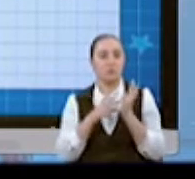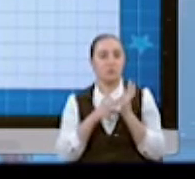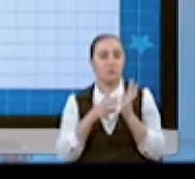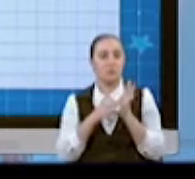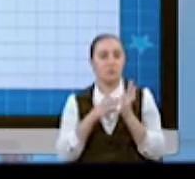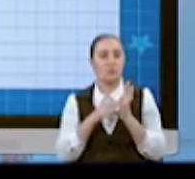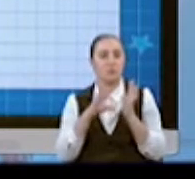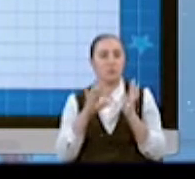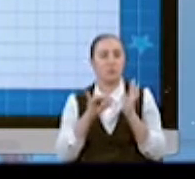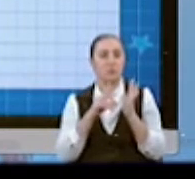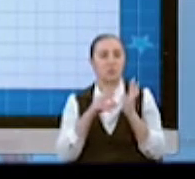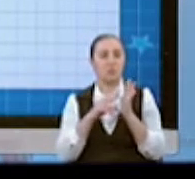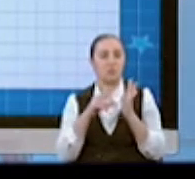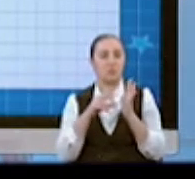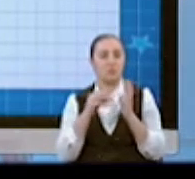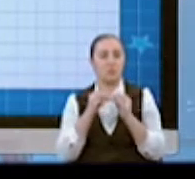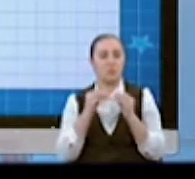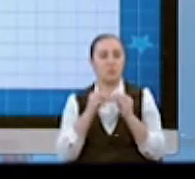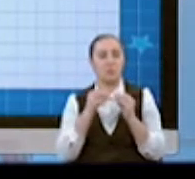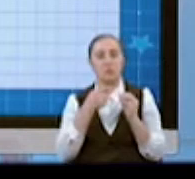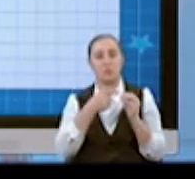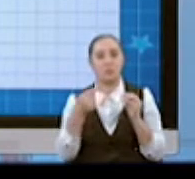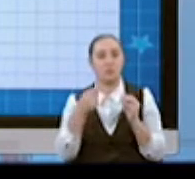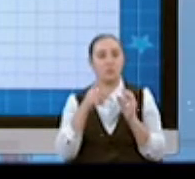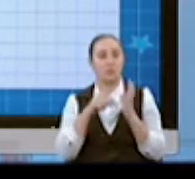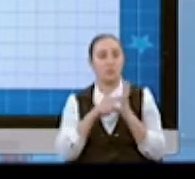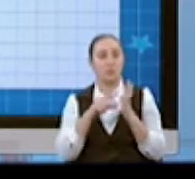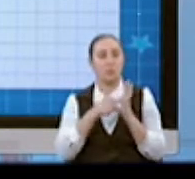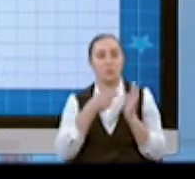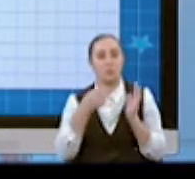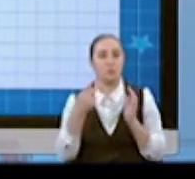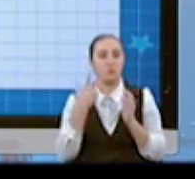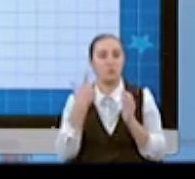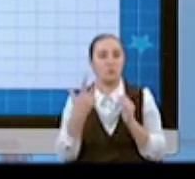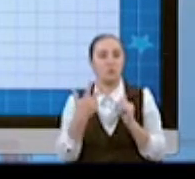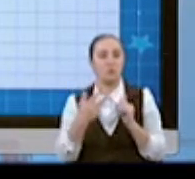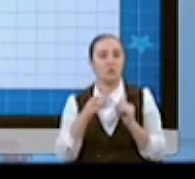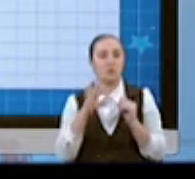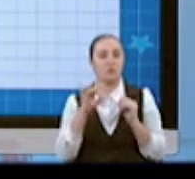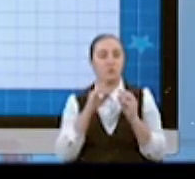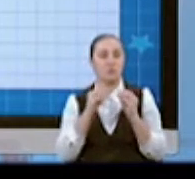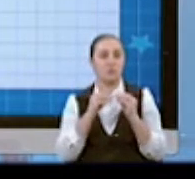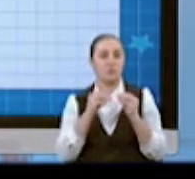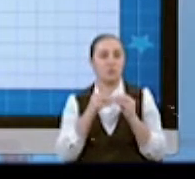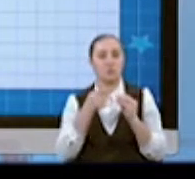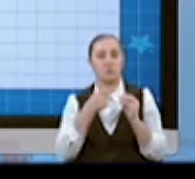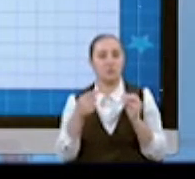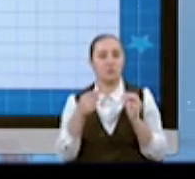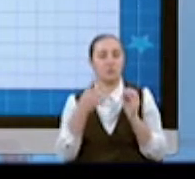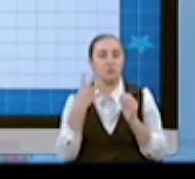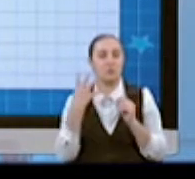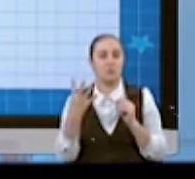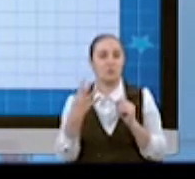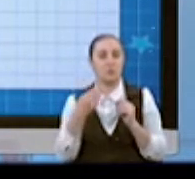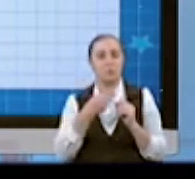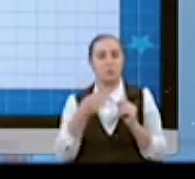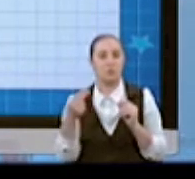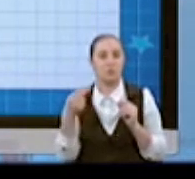8. Из 10 вычли 7, получили 3. Из 10 вычли